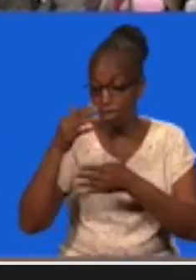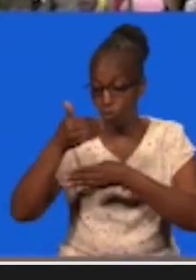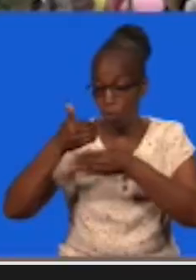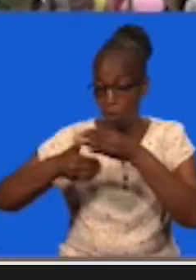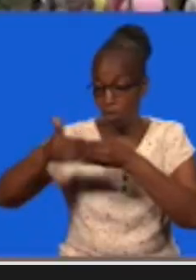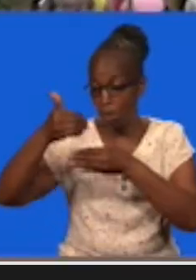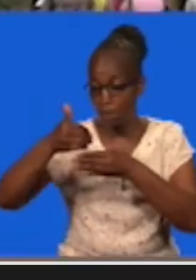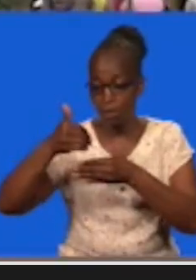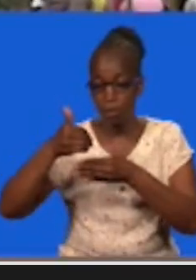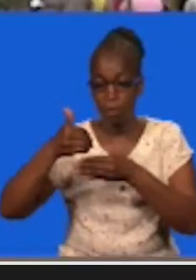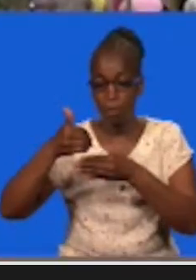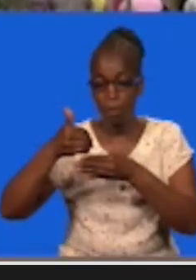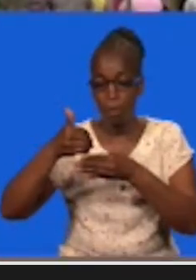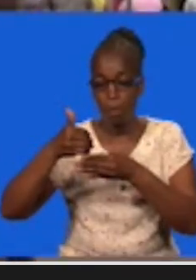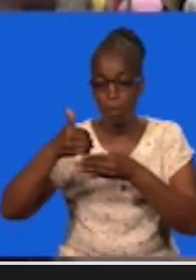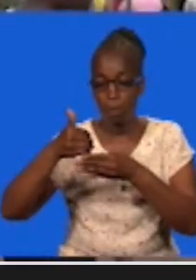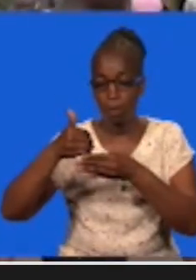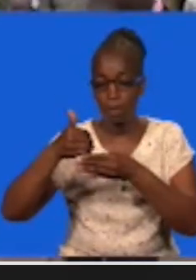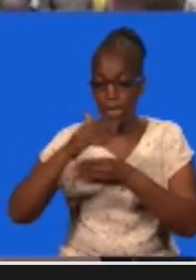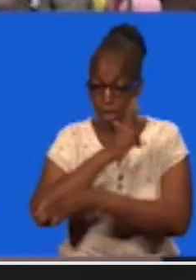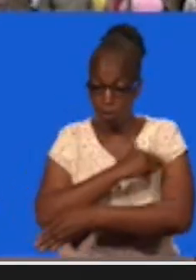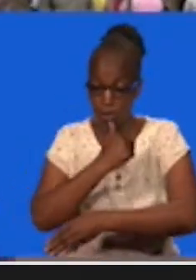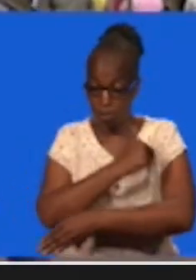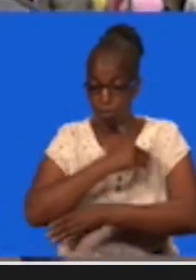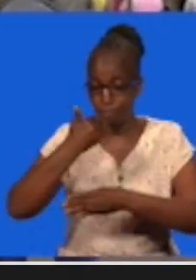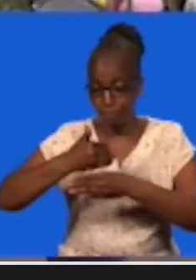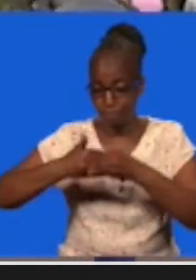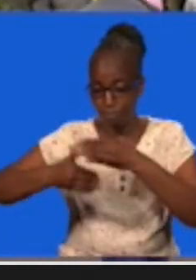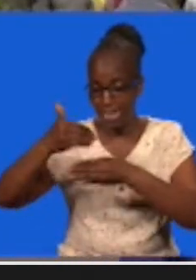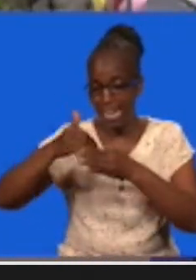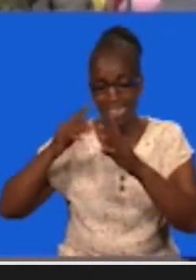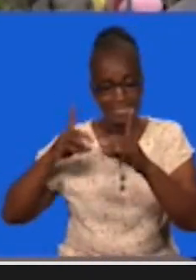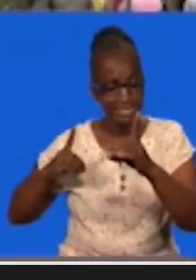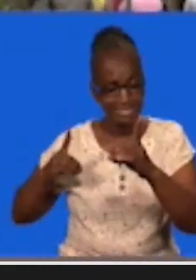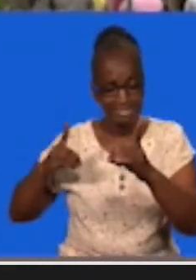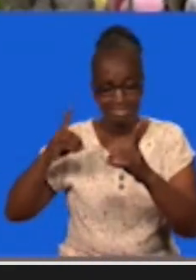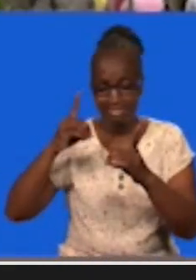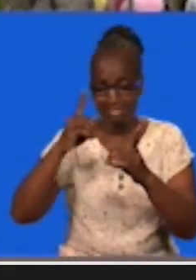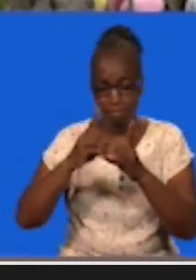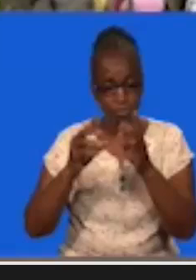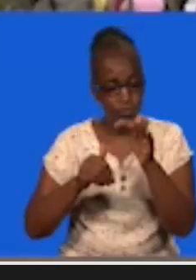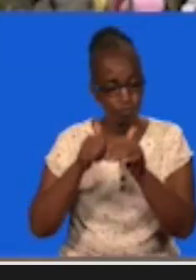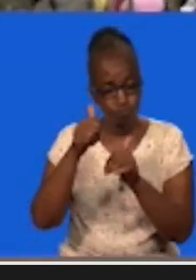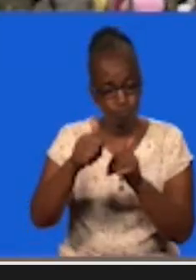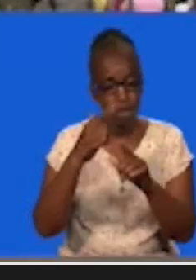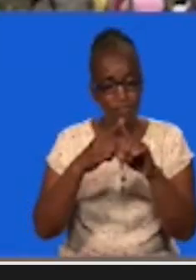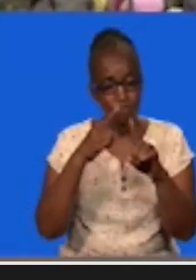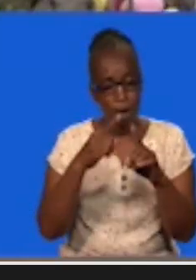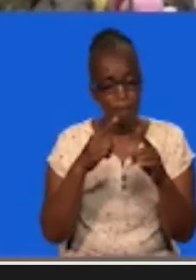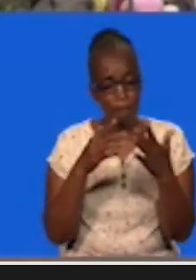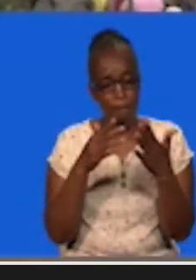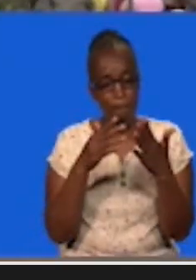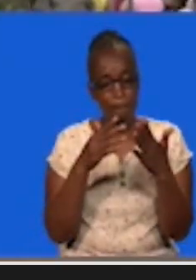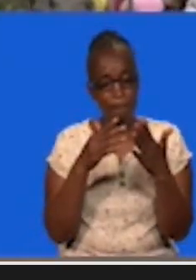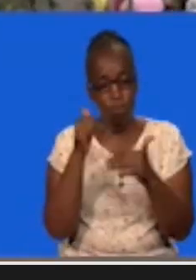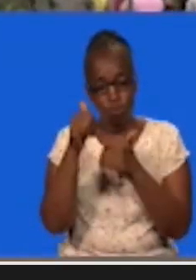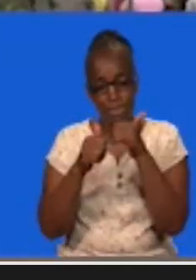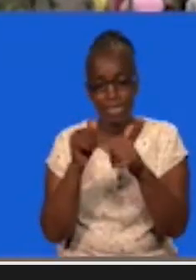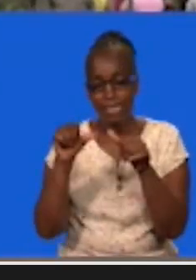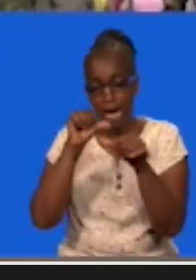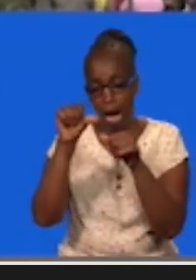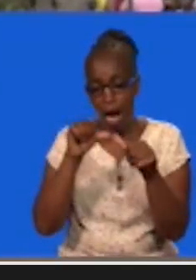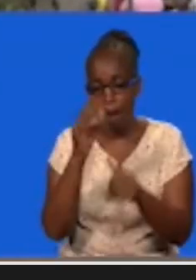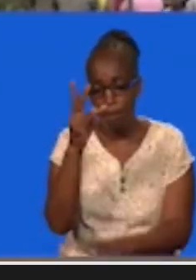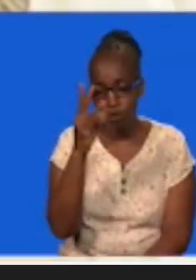hospitali ilikuwa distance ya kwenda mama kujifungua ilikuwa mbali kutoka mahali niko hadi hospitali yenye iko karibu ni